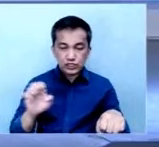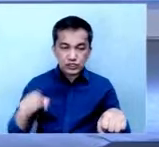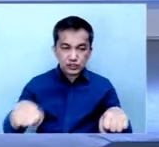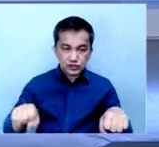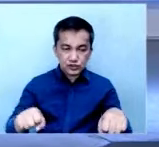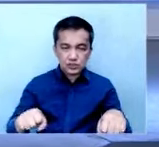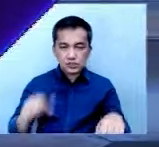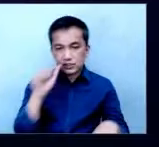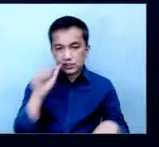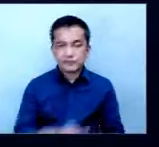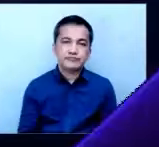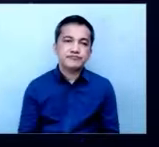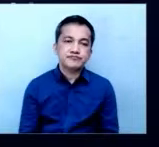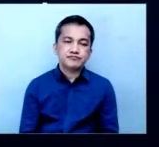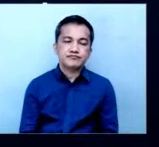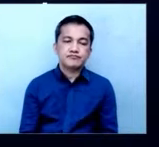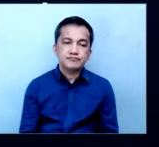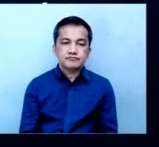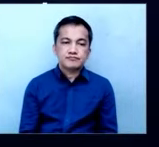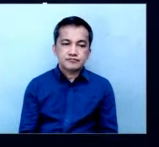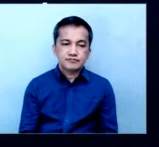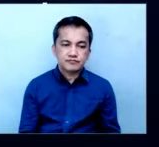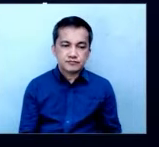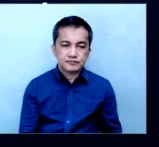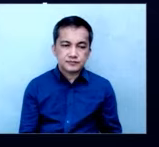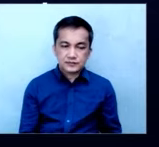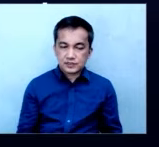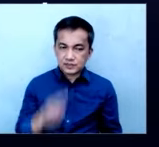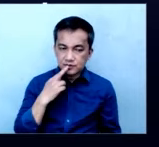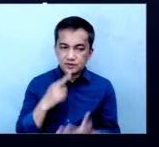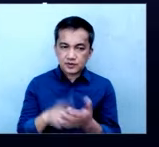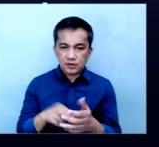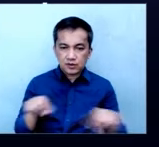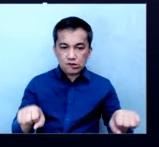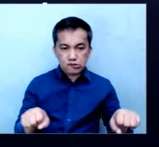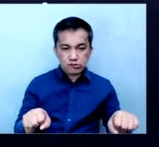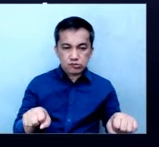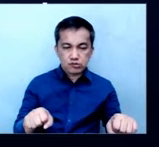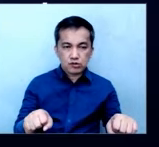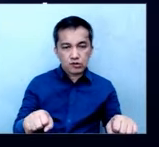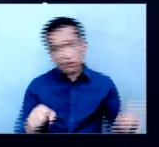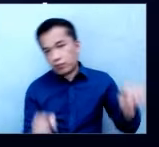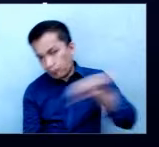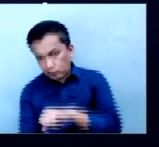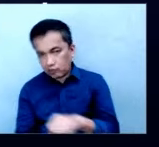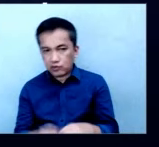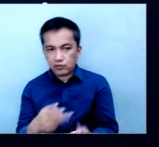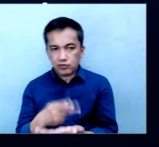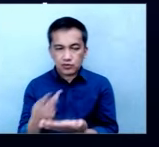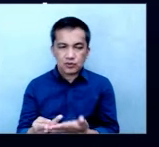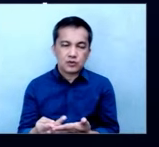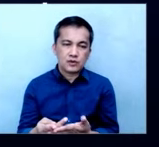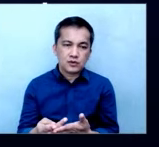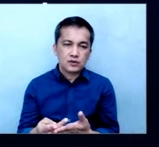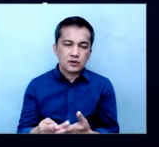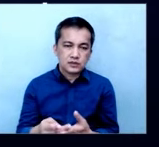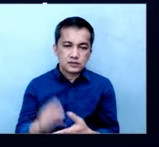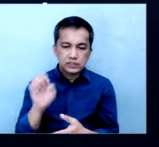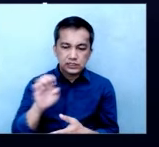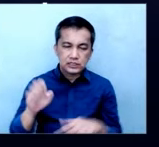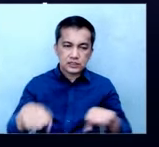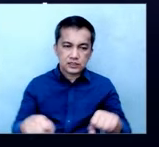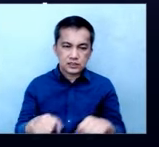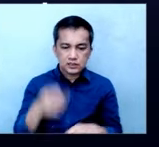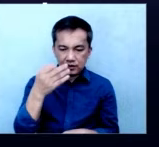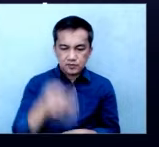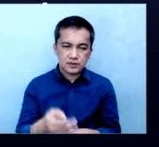nakainom. Sa ilang report, sumemplang ang Bangtan member habang pinapark ang kanyang e-scooter sa tapat ng